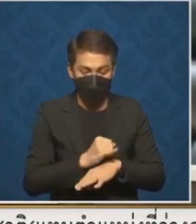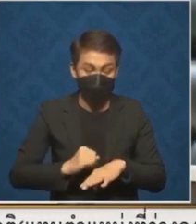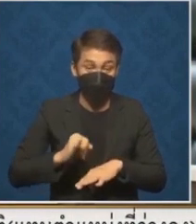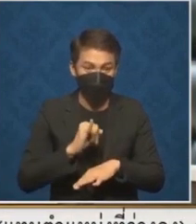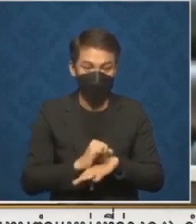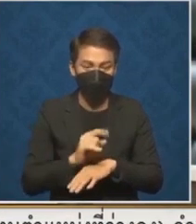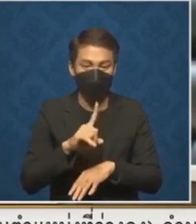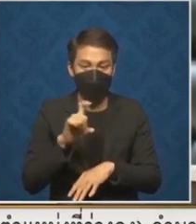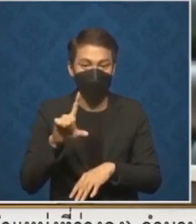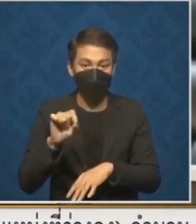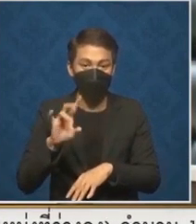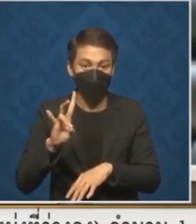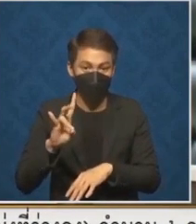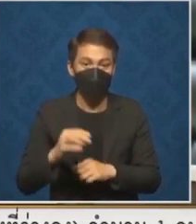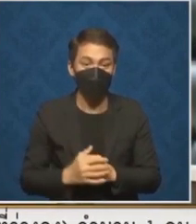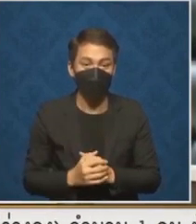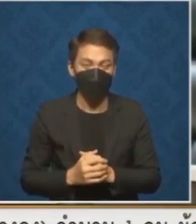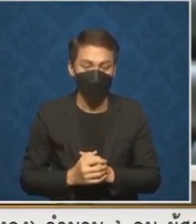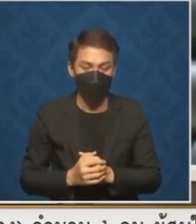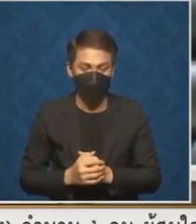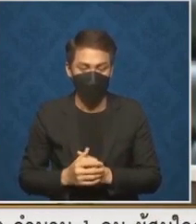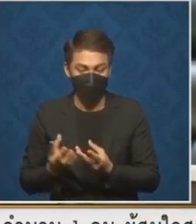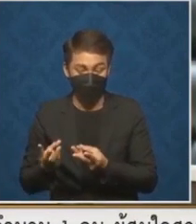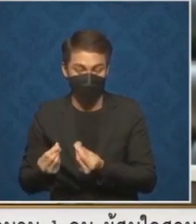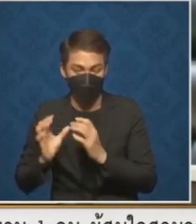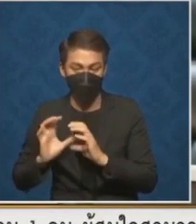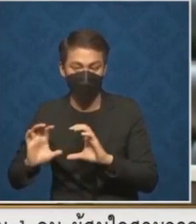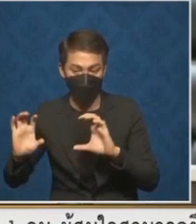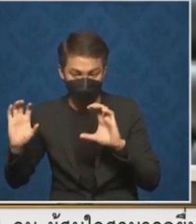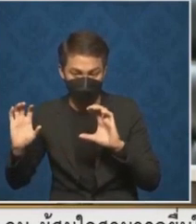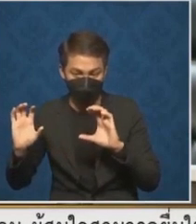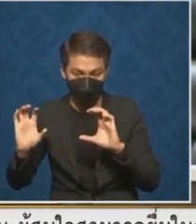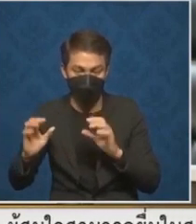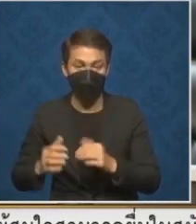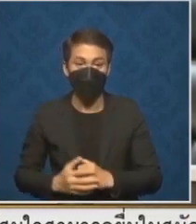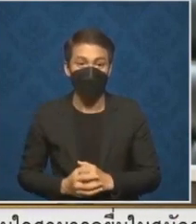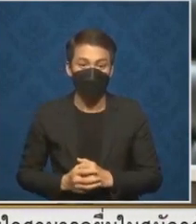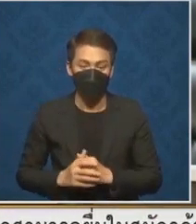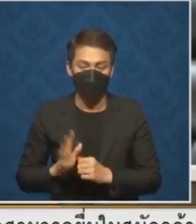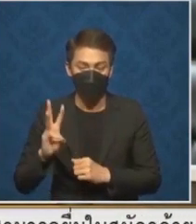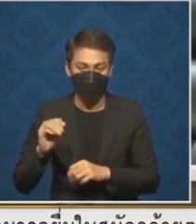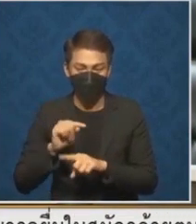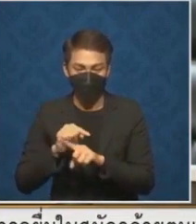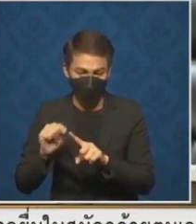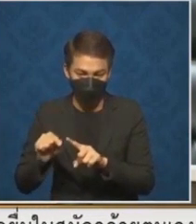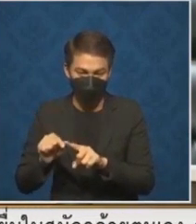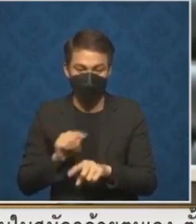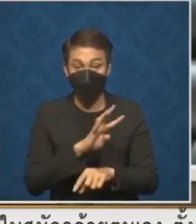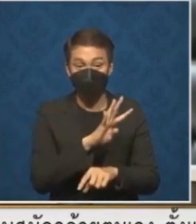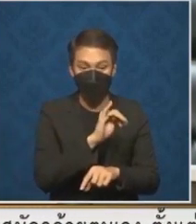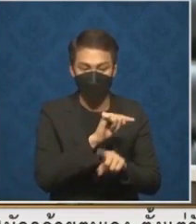128 ลานไล่กับที่ดินที่เป็นที่ shellในความเปนจริง 60 ประเซนต์กับ 40